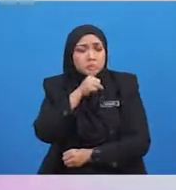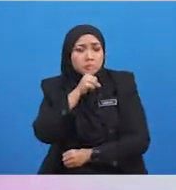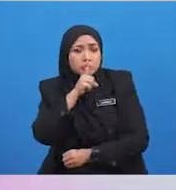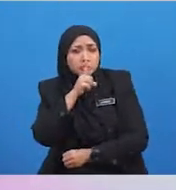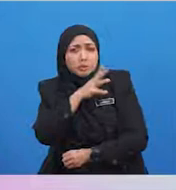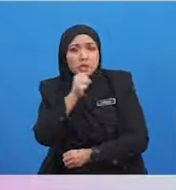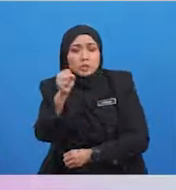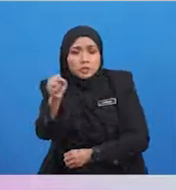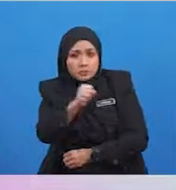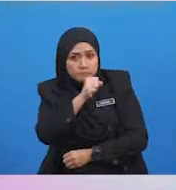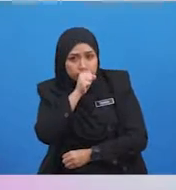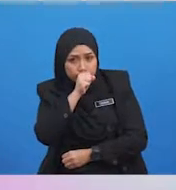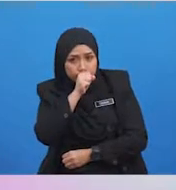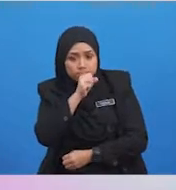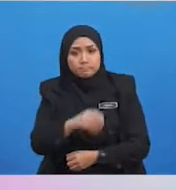dan sepi.